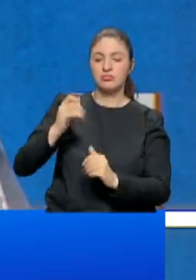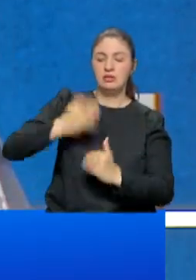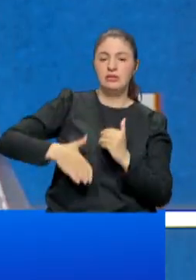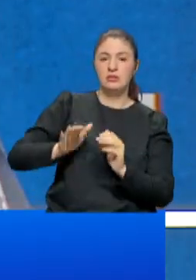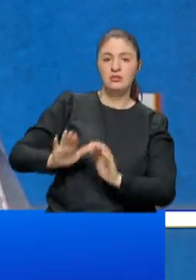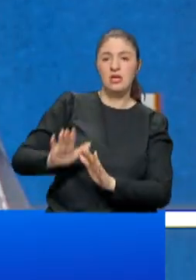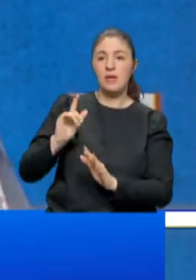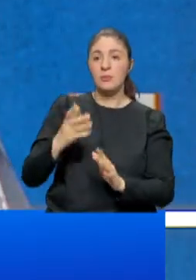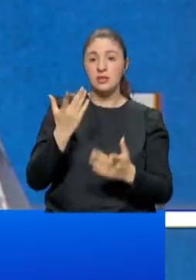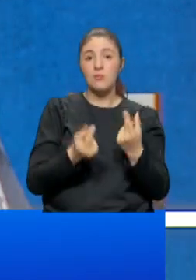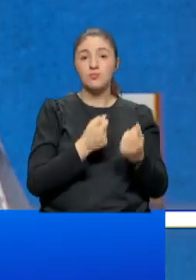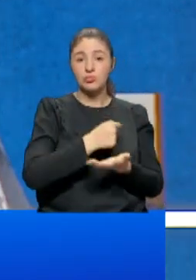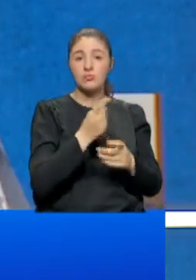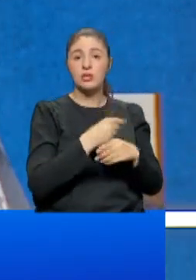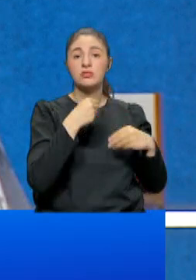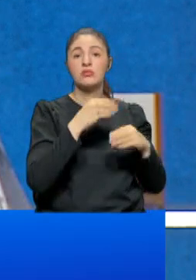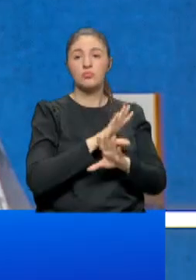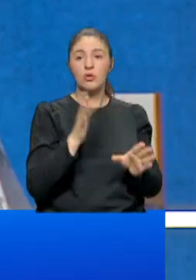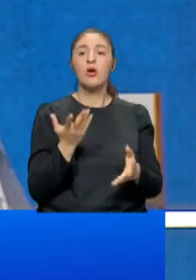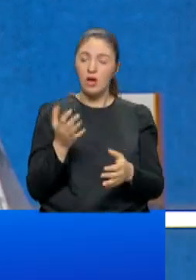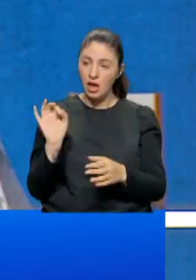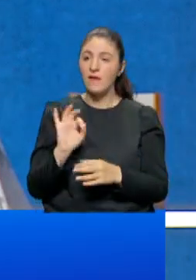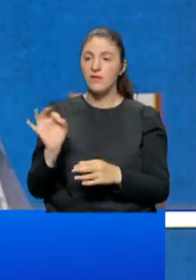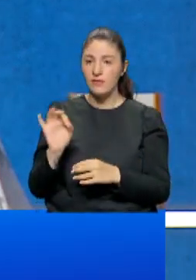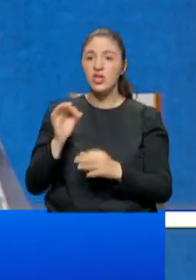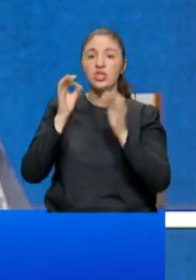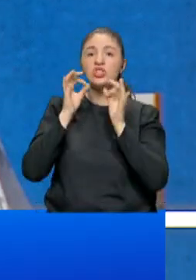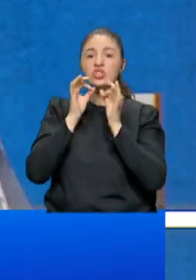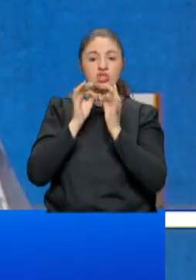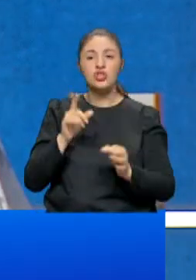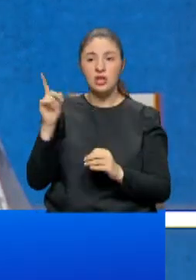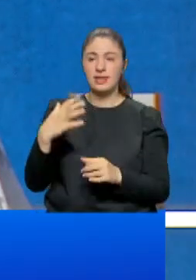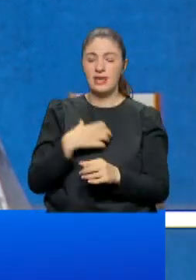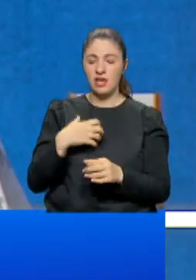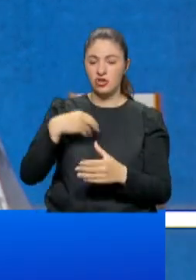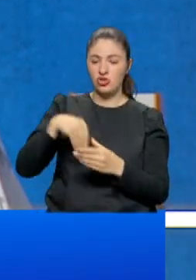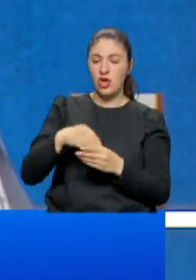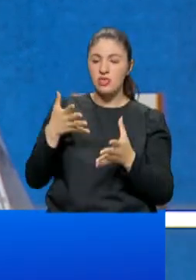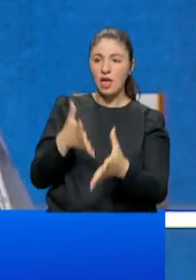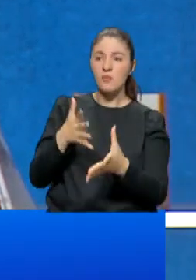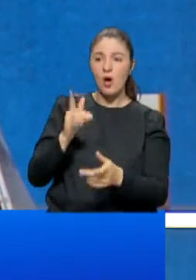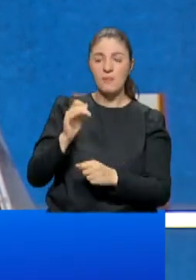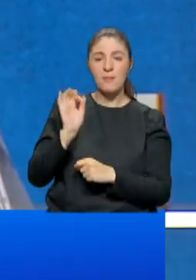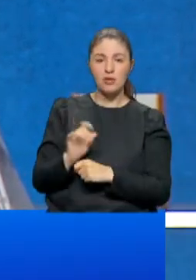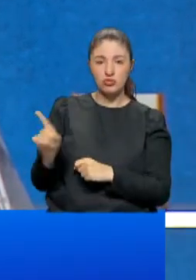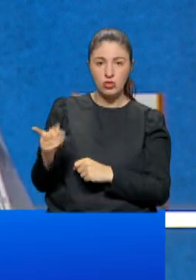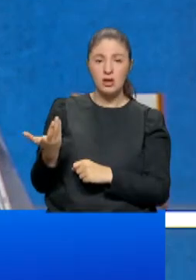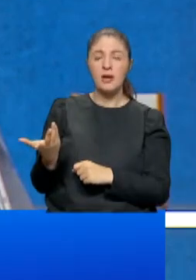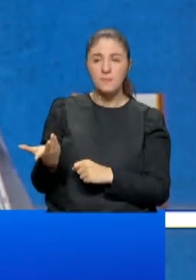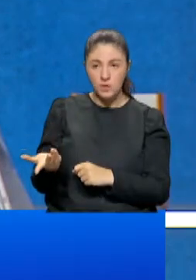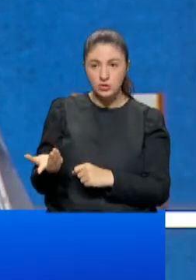takımla ilgili buğday plaka falan satmaya başladı için keza kendi içeride depolamaya başlıyor